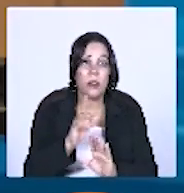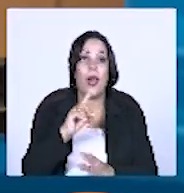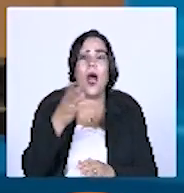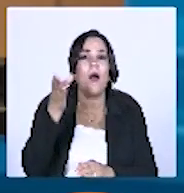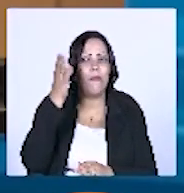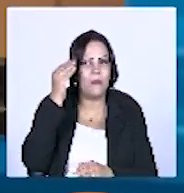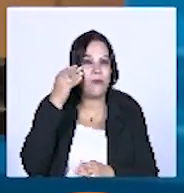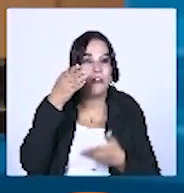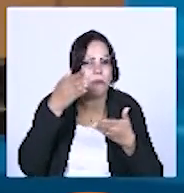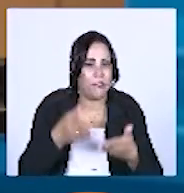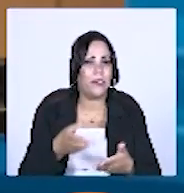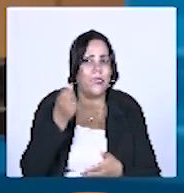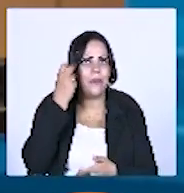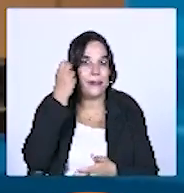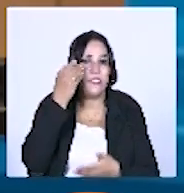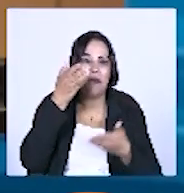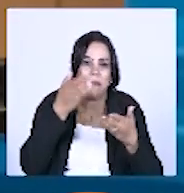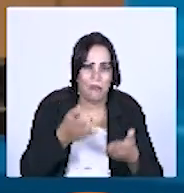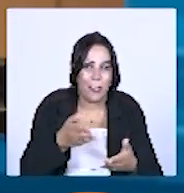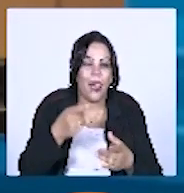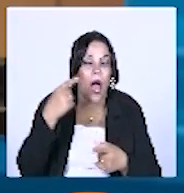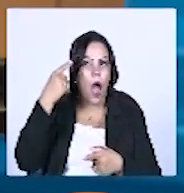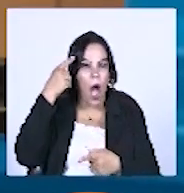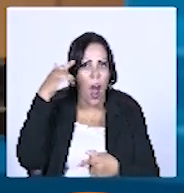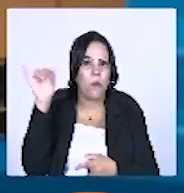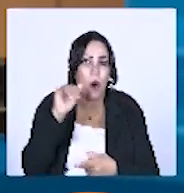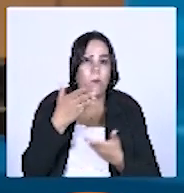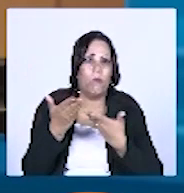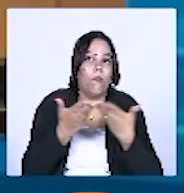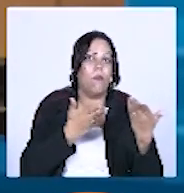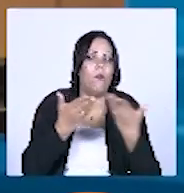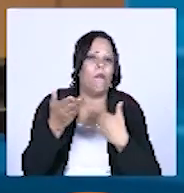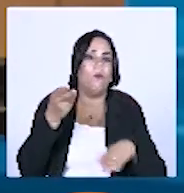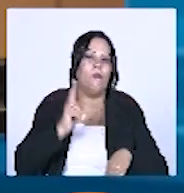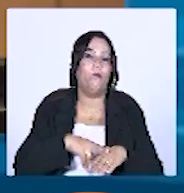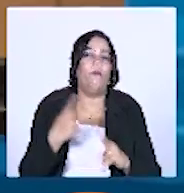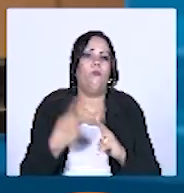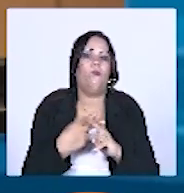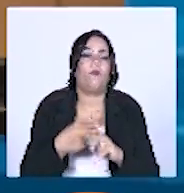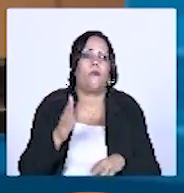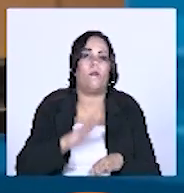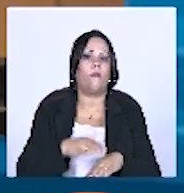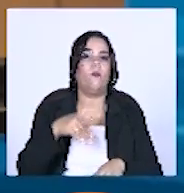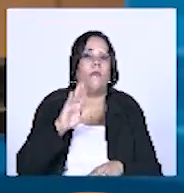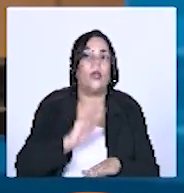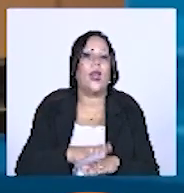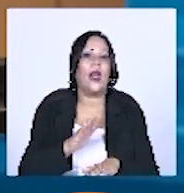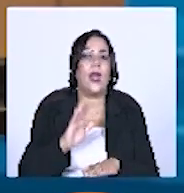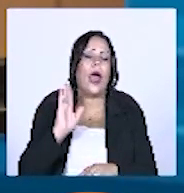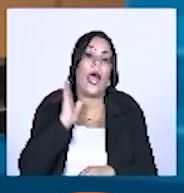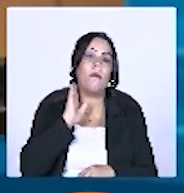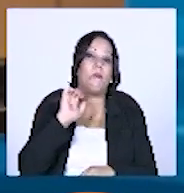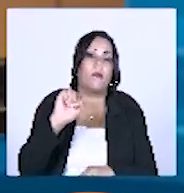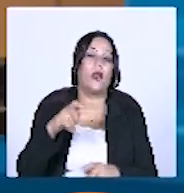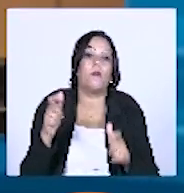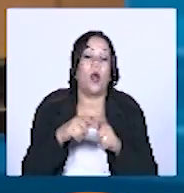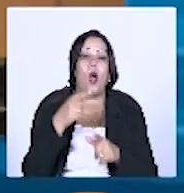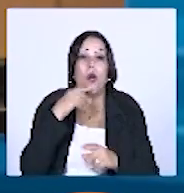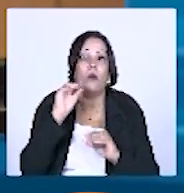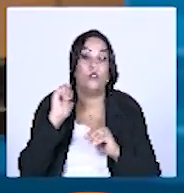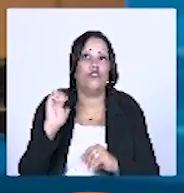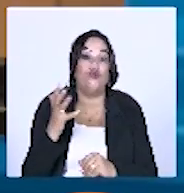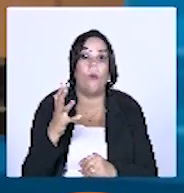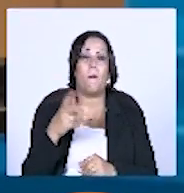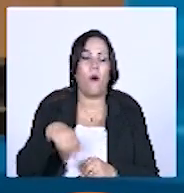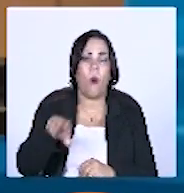ثقافه وبيدر اهميه الحوار والتواصل مع الناس وخدمه المجت مجتمع احنا عايزين نشجع قطاعات واسعه جدا من الشباب احنا